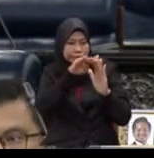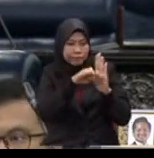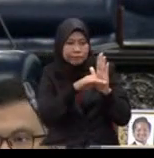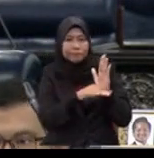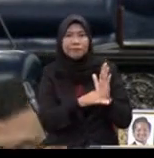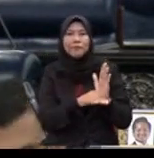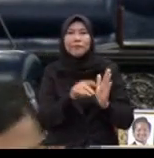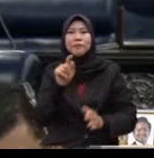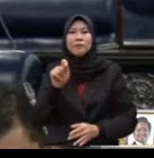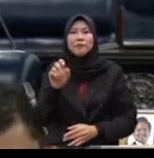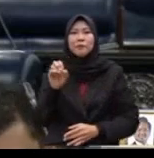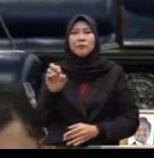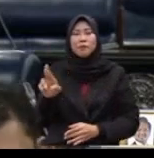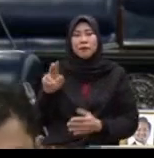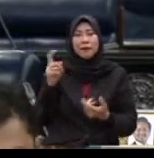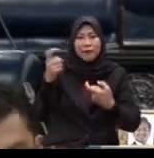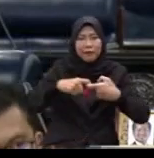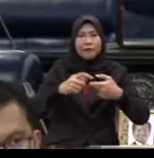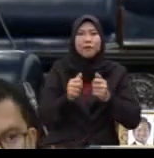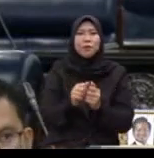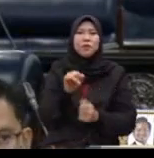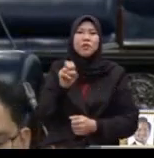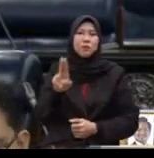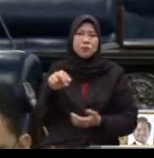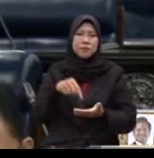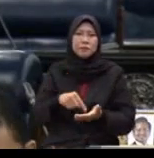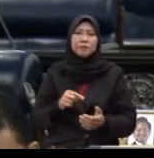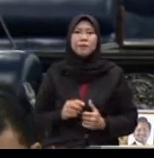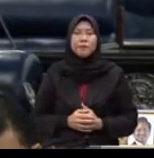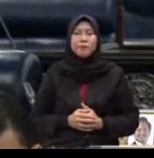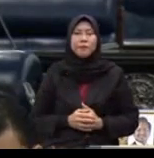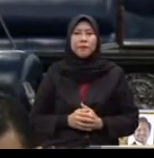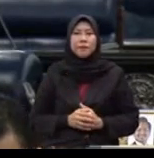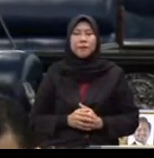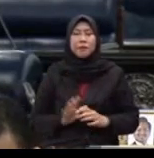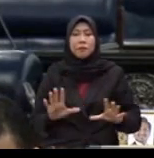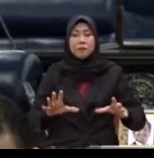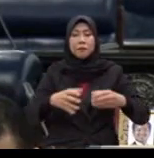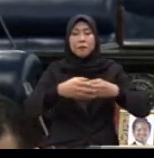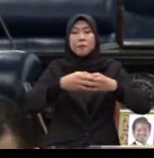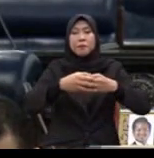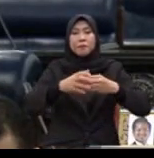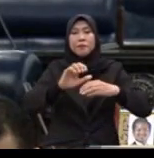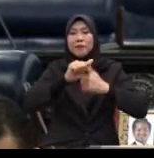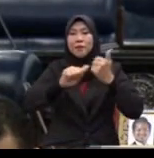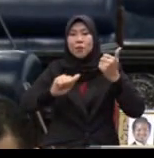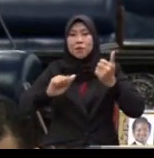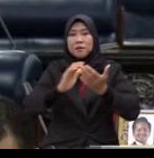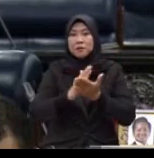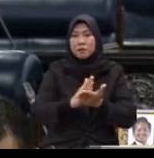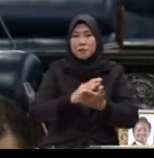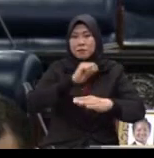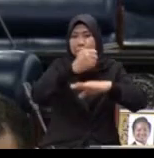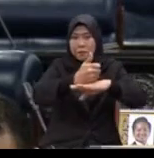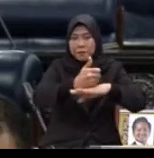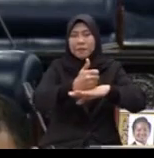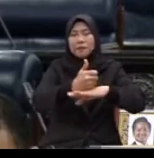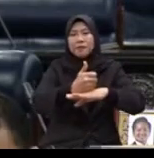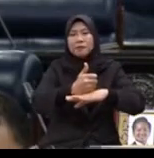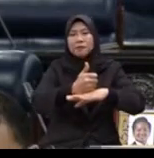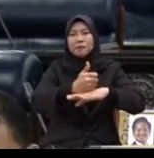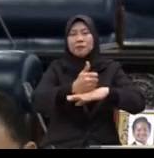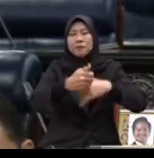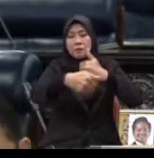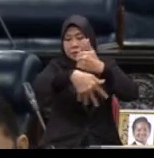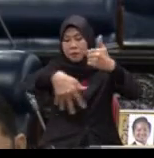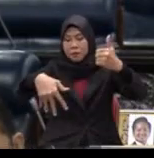ataupun tioar berkenaan isu ini juga jabatan kosa protein yang dianggap anggotanya oleh semua pihak yang berkepentingan